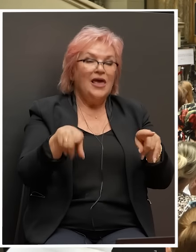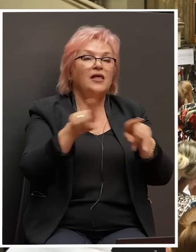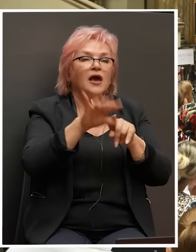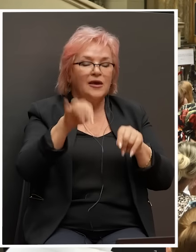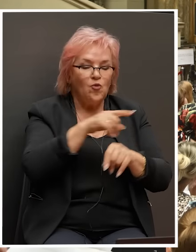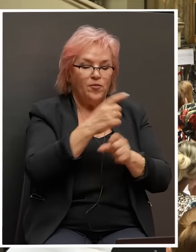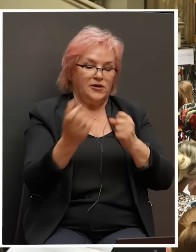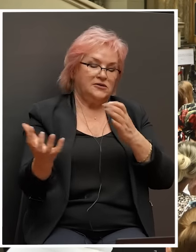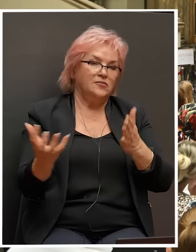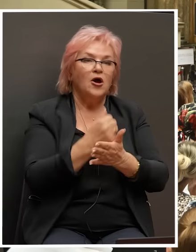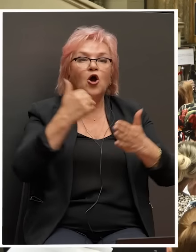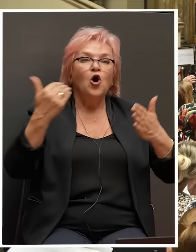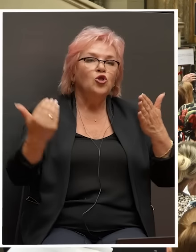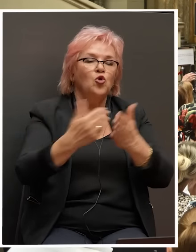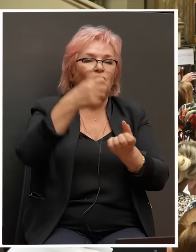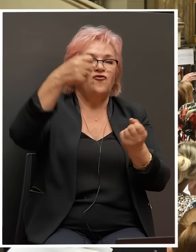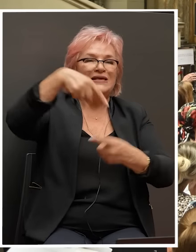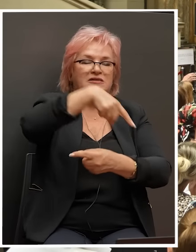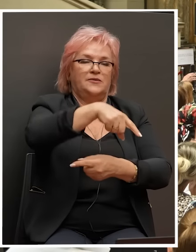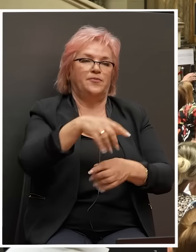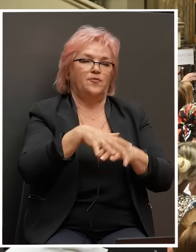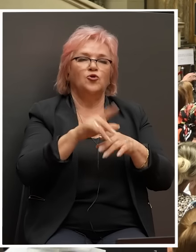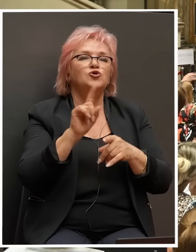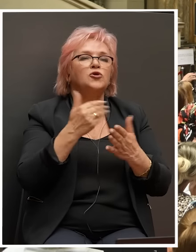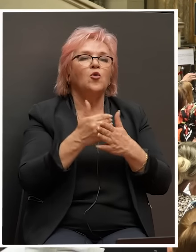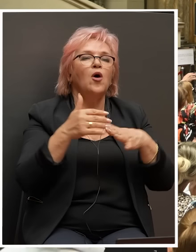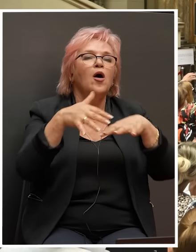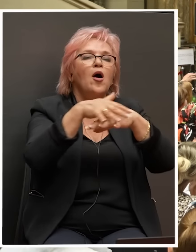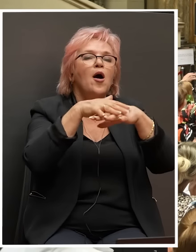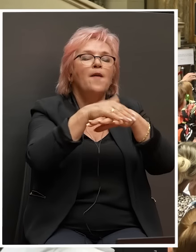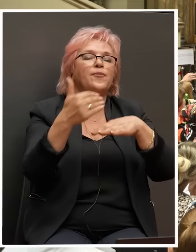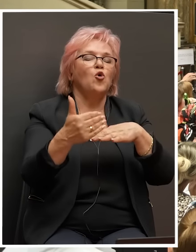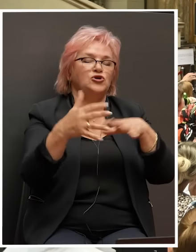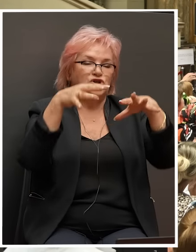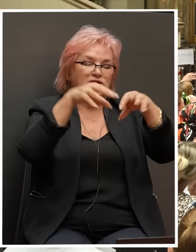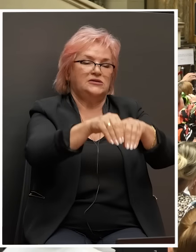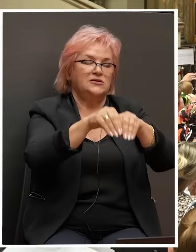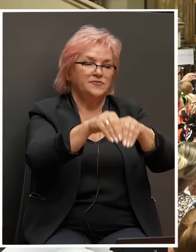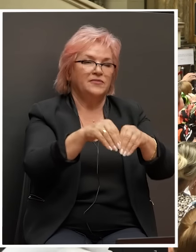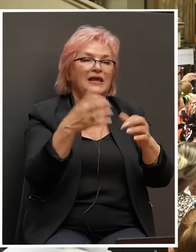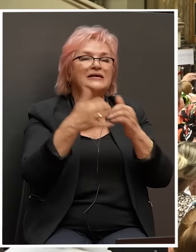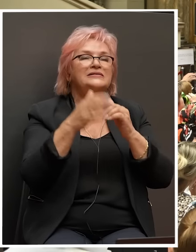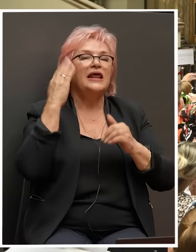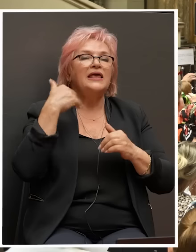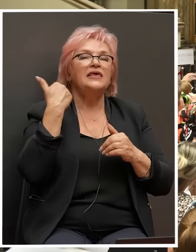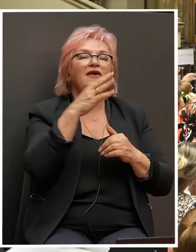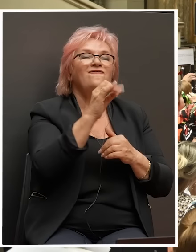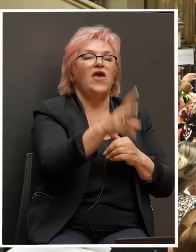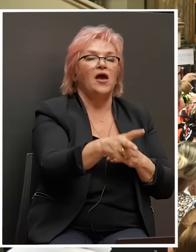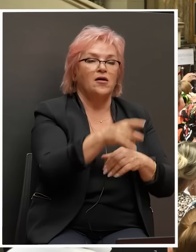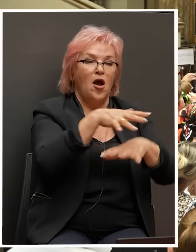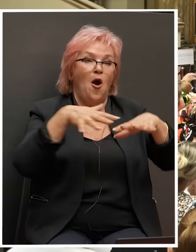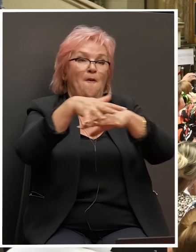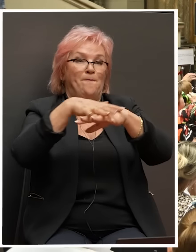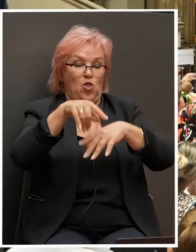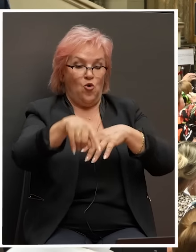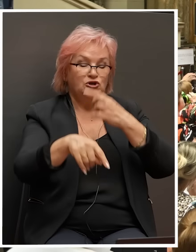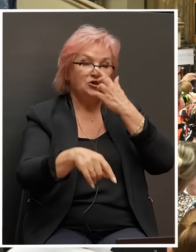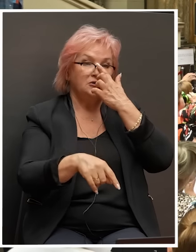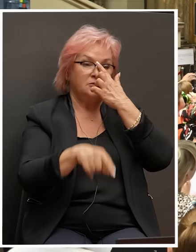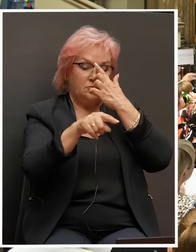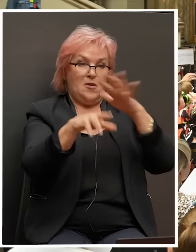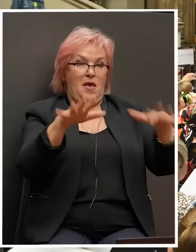самым создавая новый тип площади. Что такое площадь в Средневековье. Площадь в Средневековье –